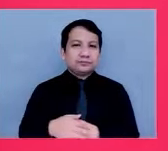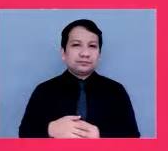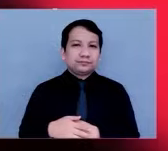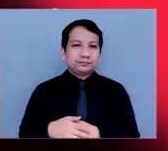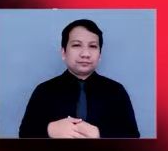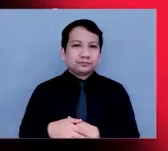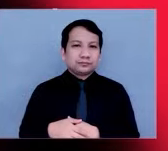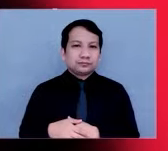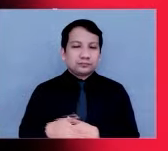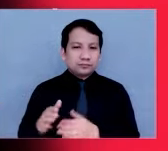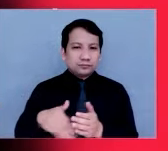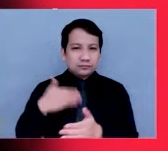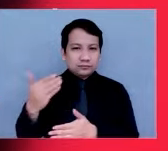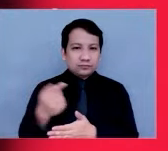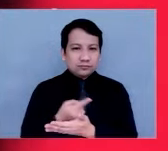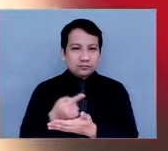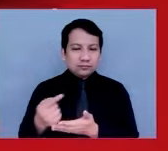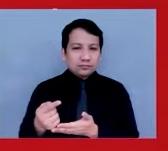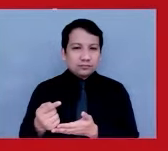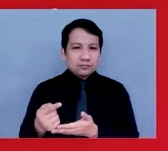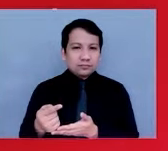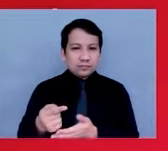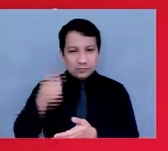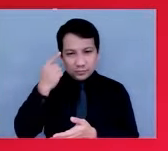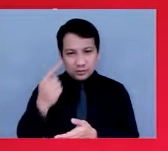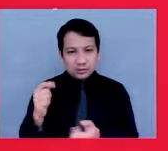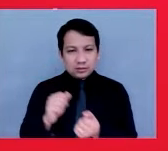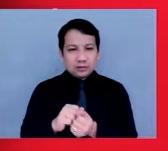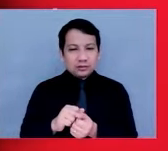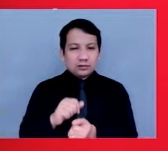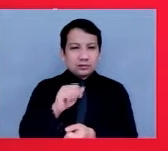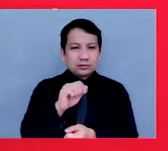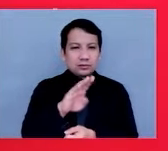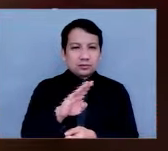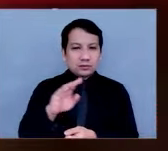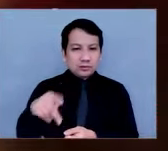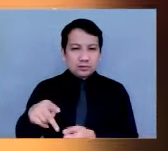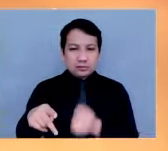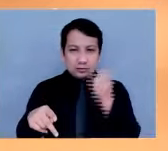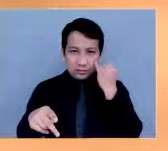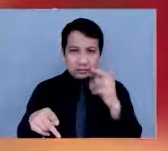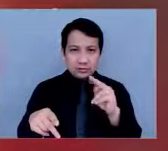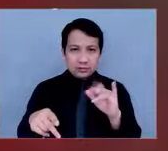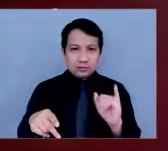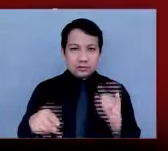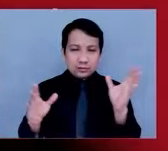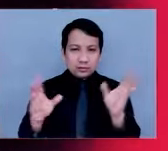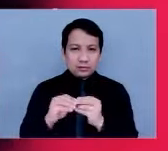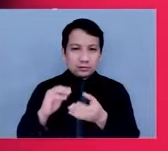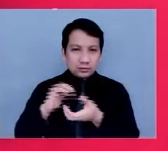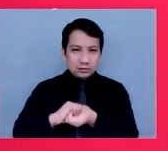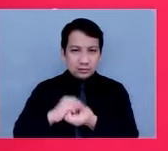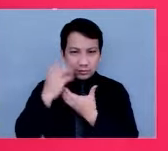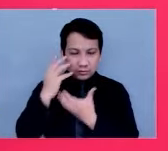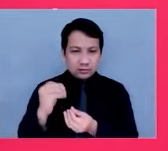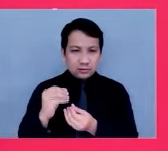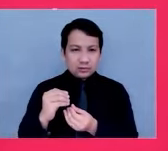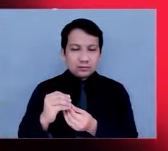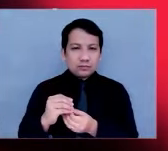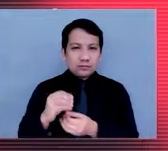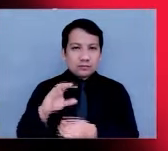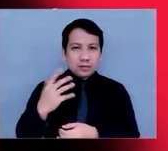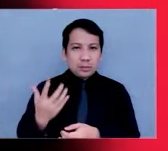Isa pang dapat abangan ang solo comeback ni Blackpink member Jennie. Pumirma siya ng partnership contract sa Columbia Records